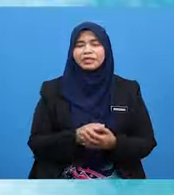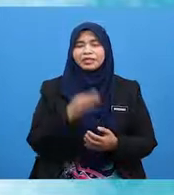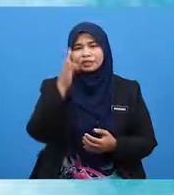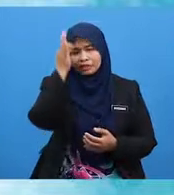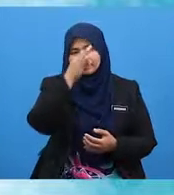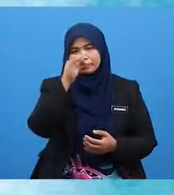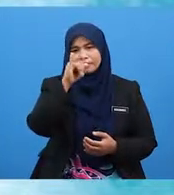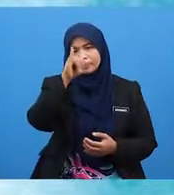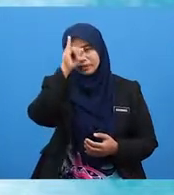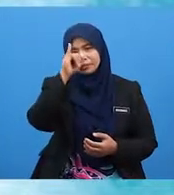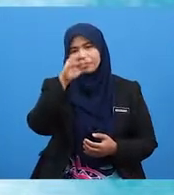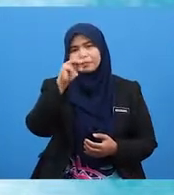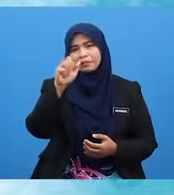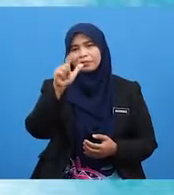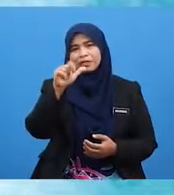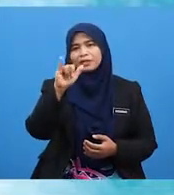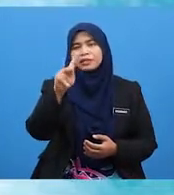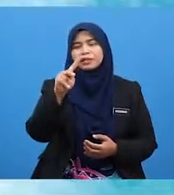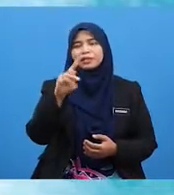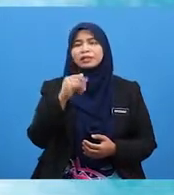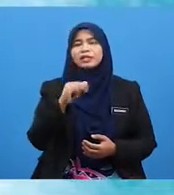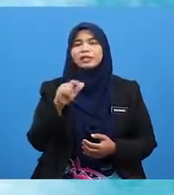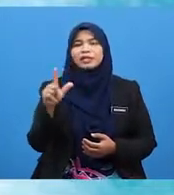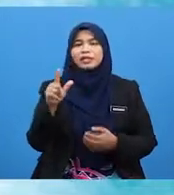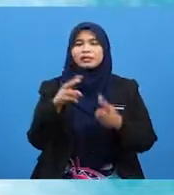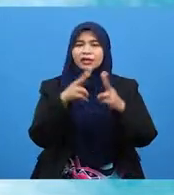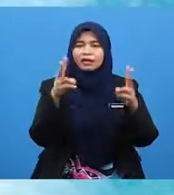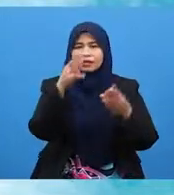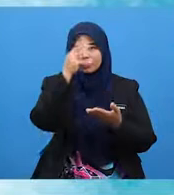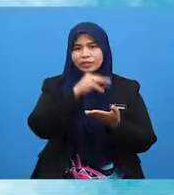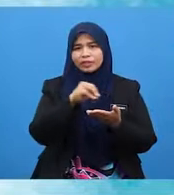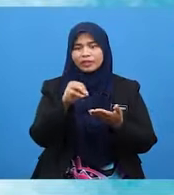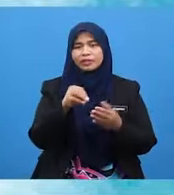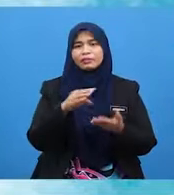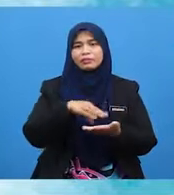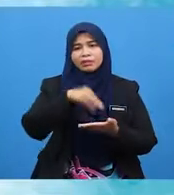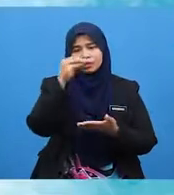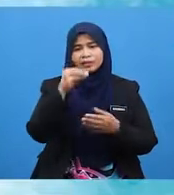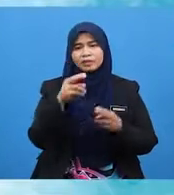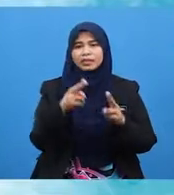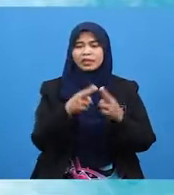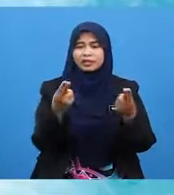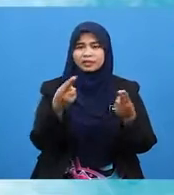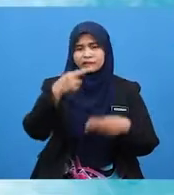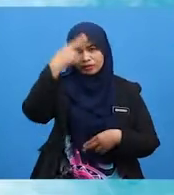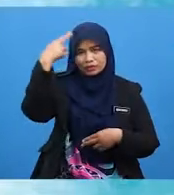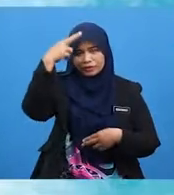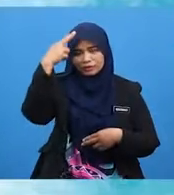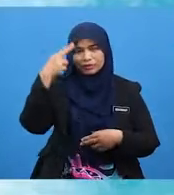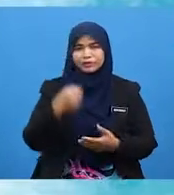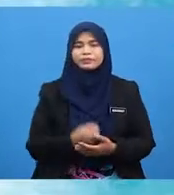Malik seterusnya ialah beliau sangat memuliakan pengajian hadis Rasulullah sallallahu alaihi